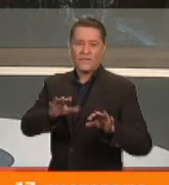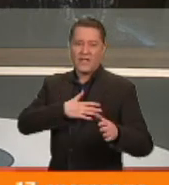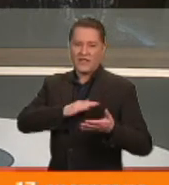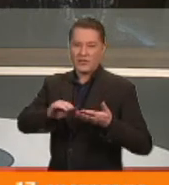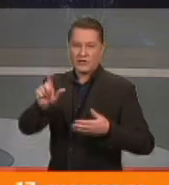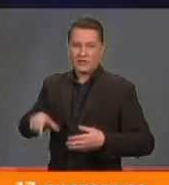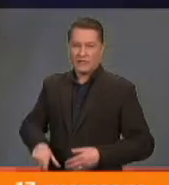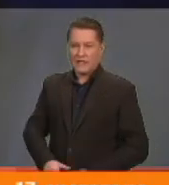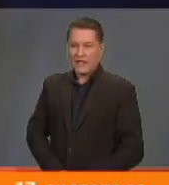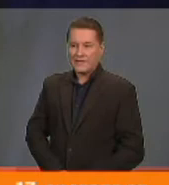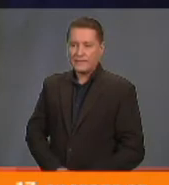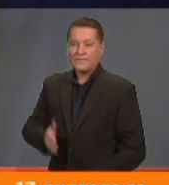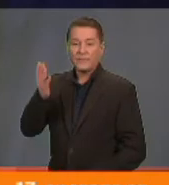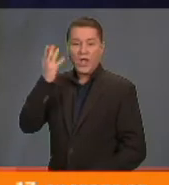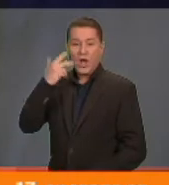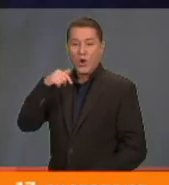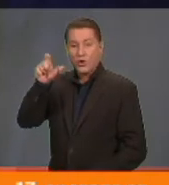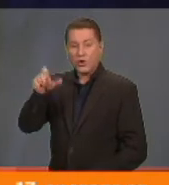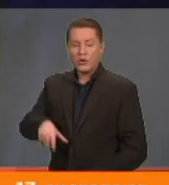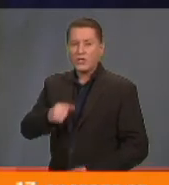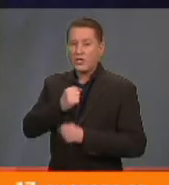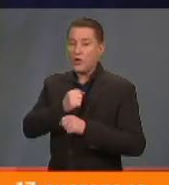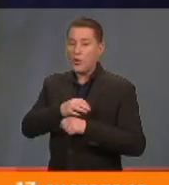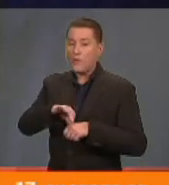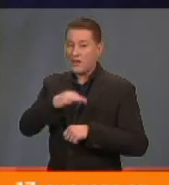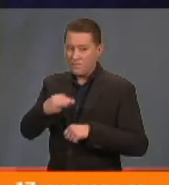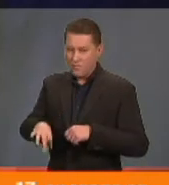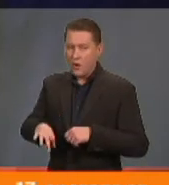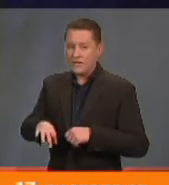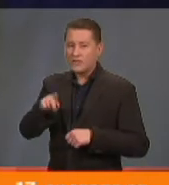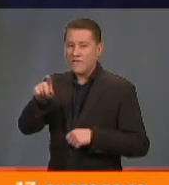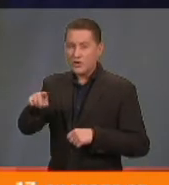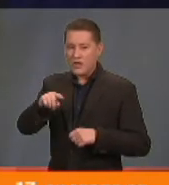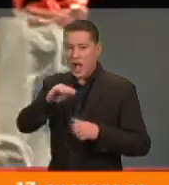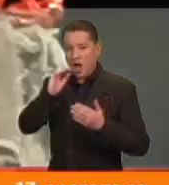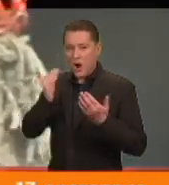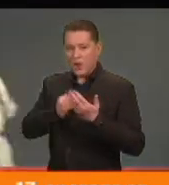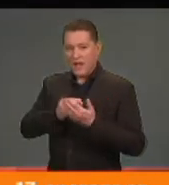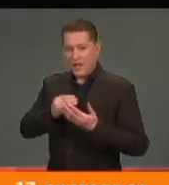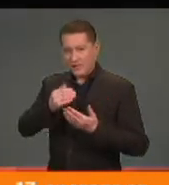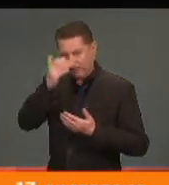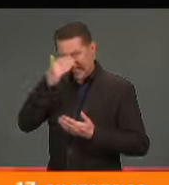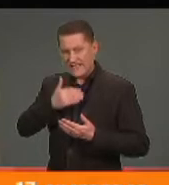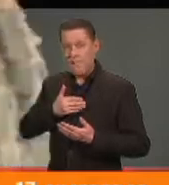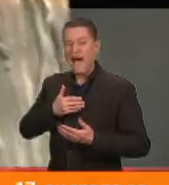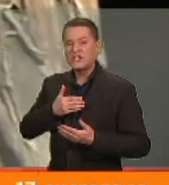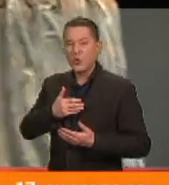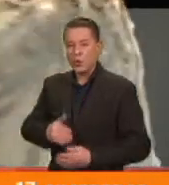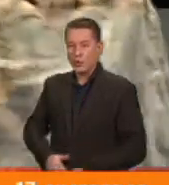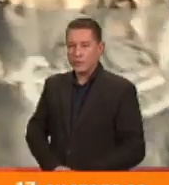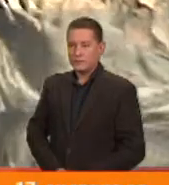Айзенберг. Коли людині роблять боляче, вона ховається за маскою.